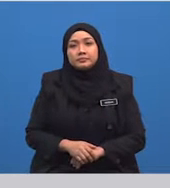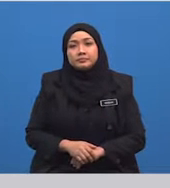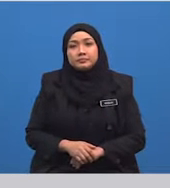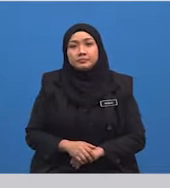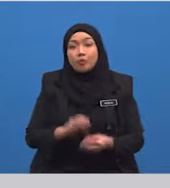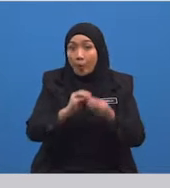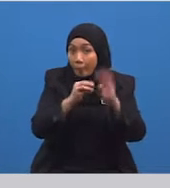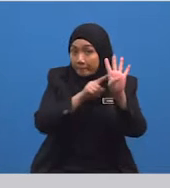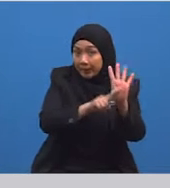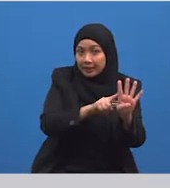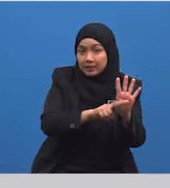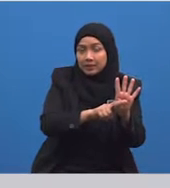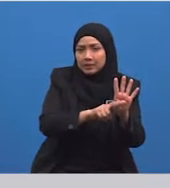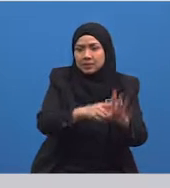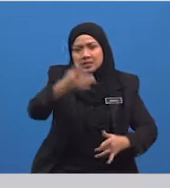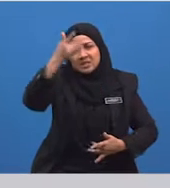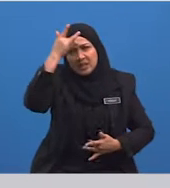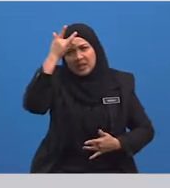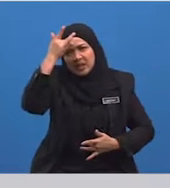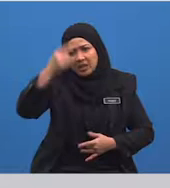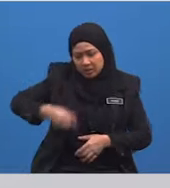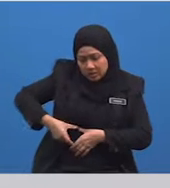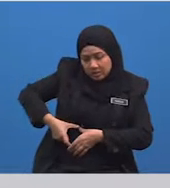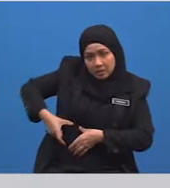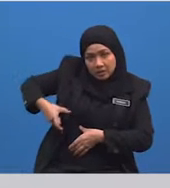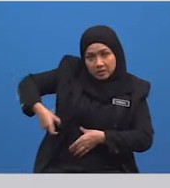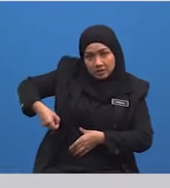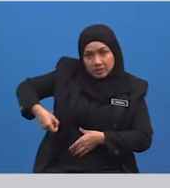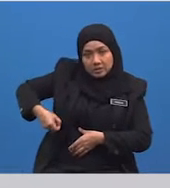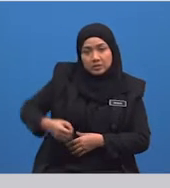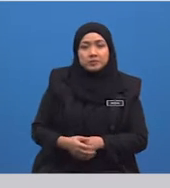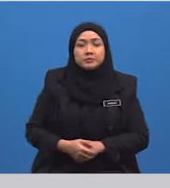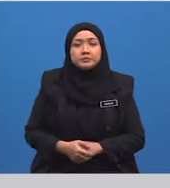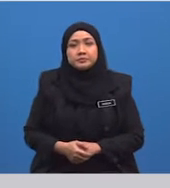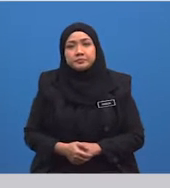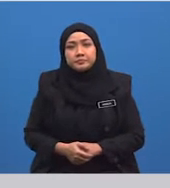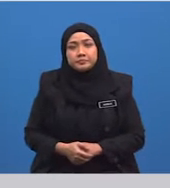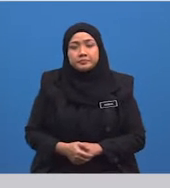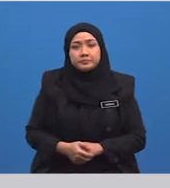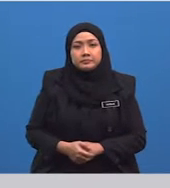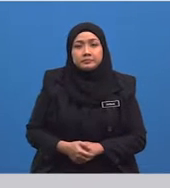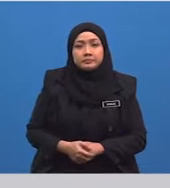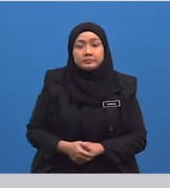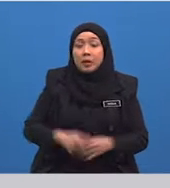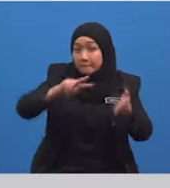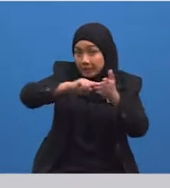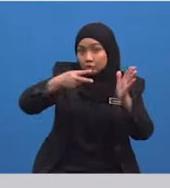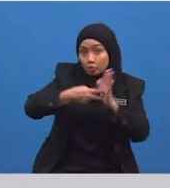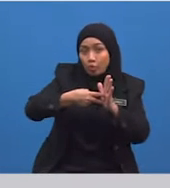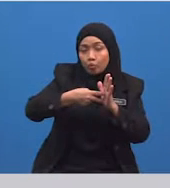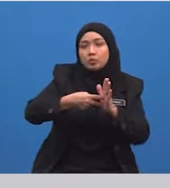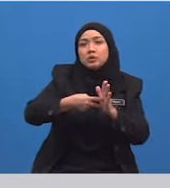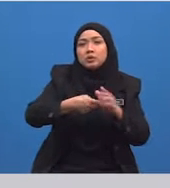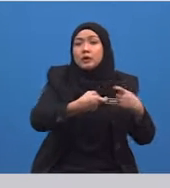Keempat, penyakit gastrik. Apakah penyakit gastrik? Penyakit gastrik